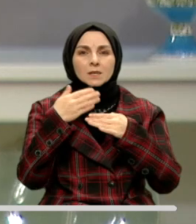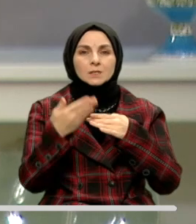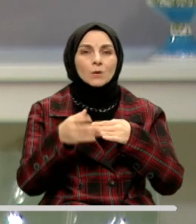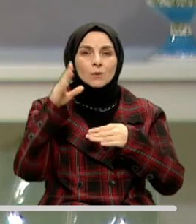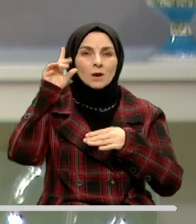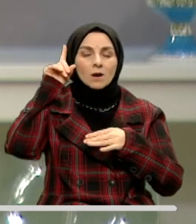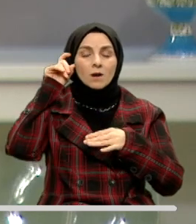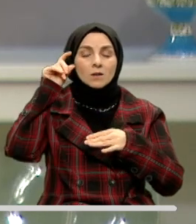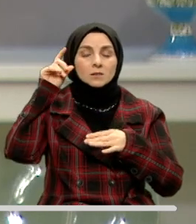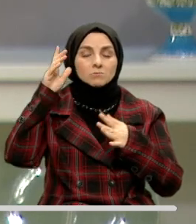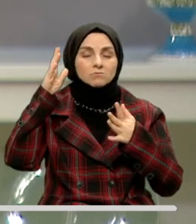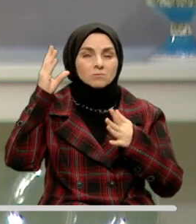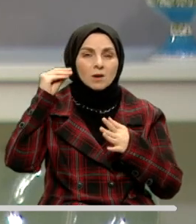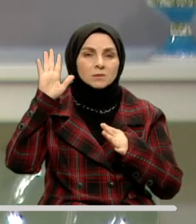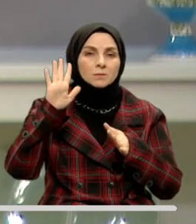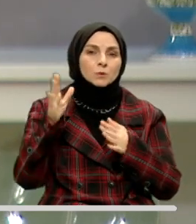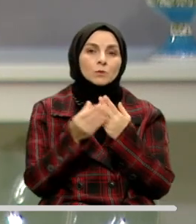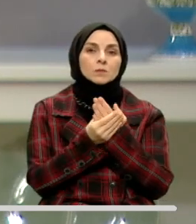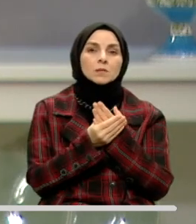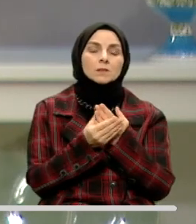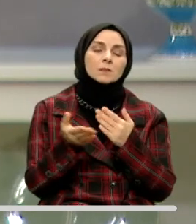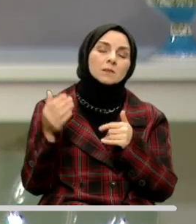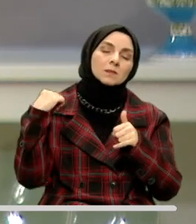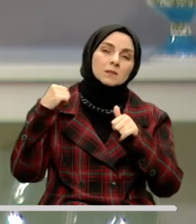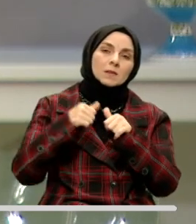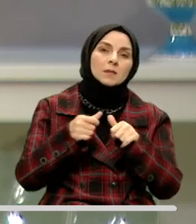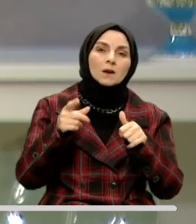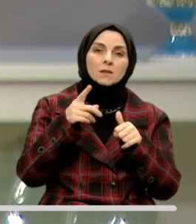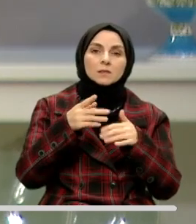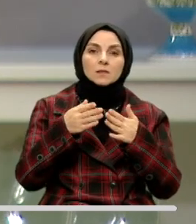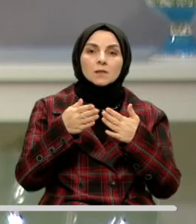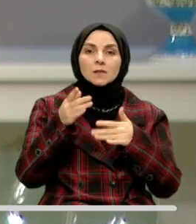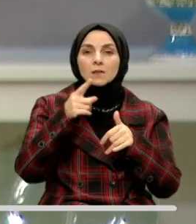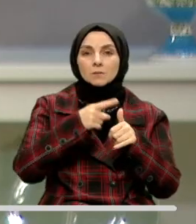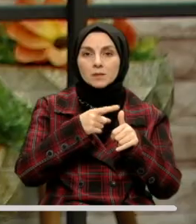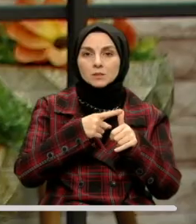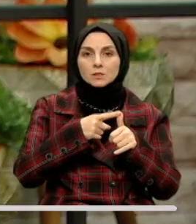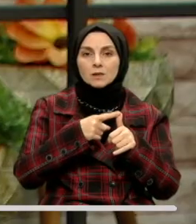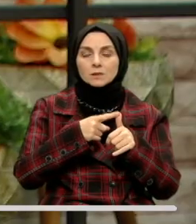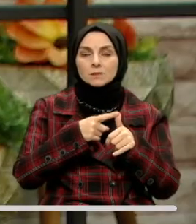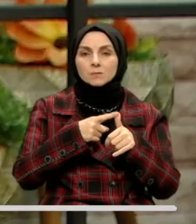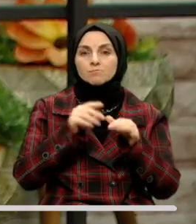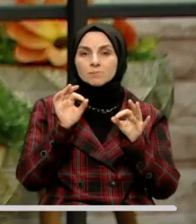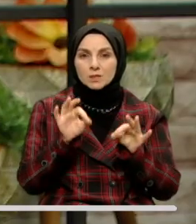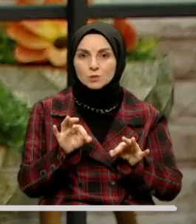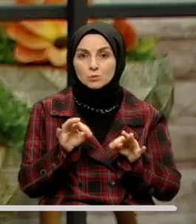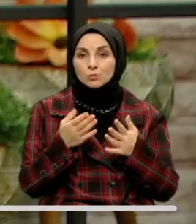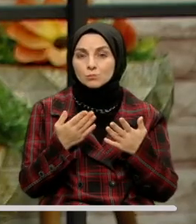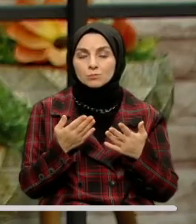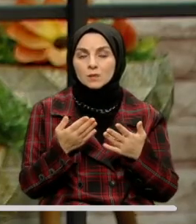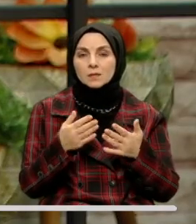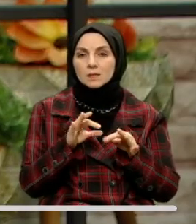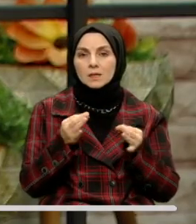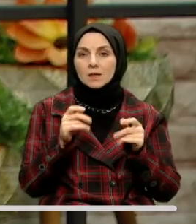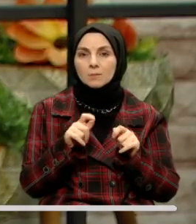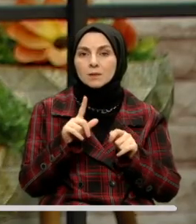O arada dersi kaçırıyorum, tekrar başa almak durumunda kalıyorum. Bunun için ne yapabiliriz demiş. Öncelikle acaba çalışma ortamı